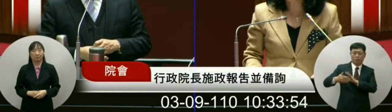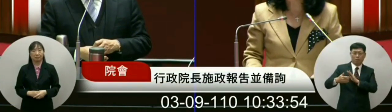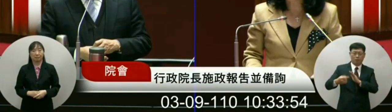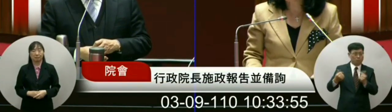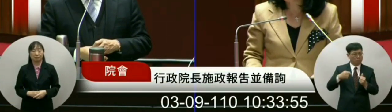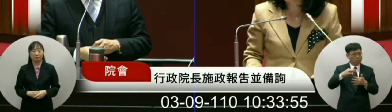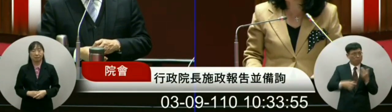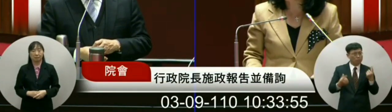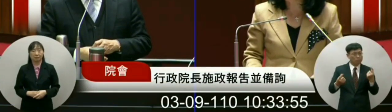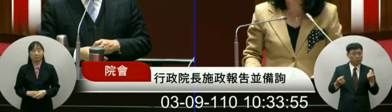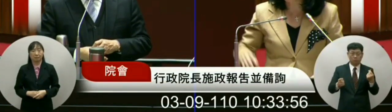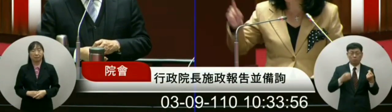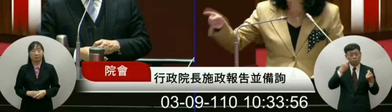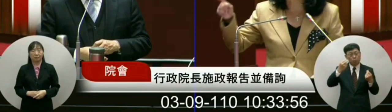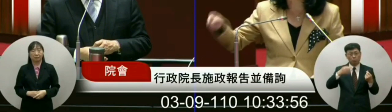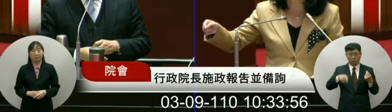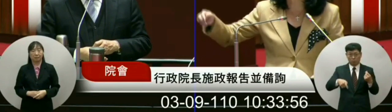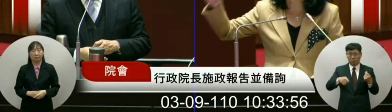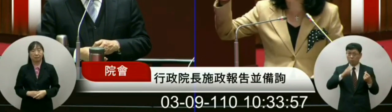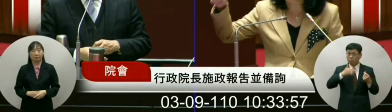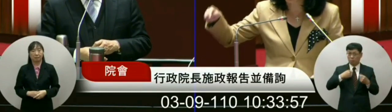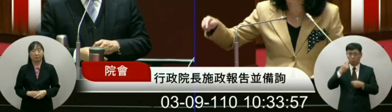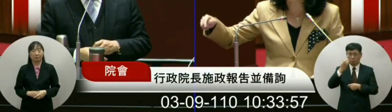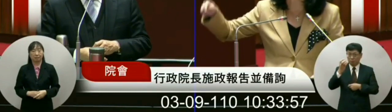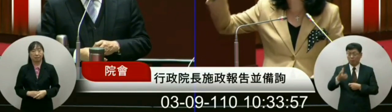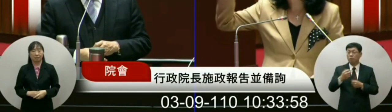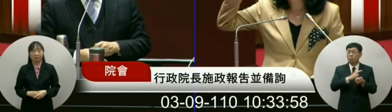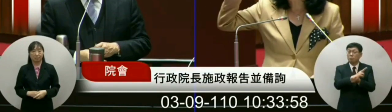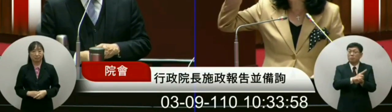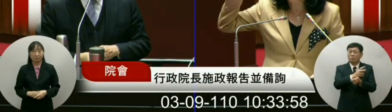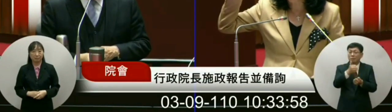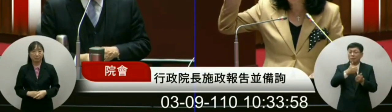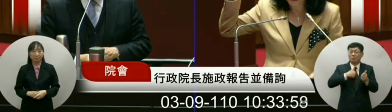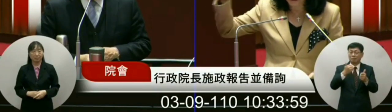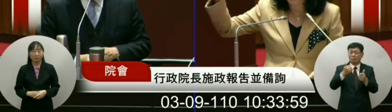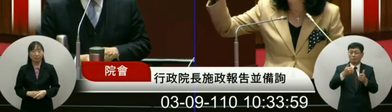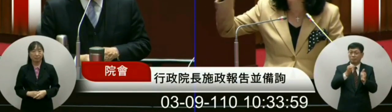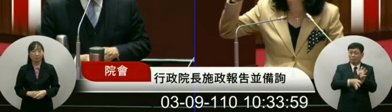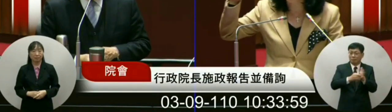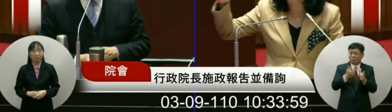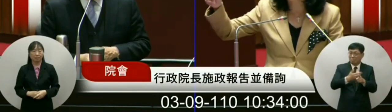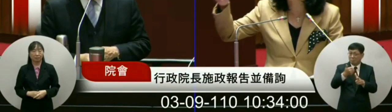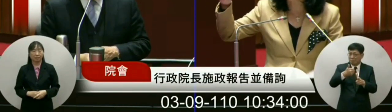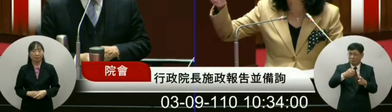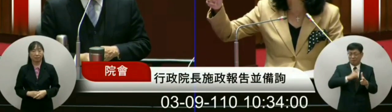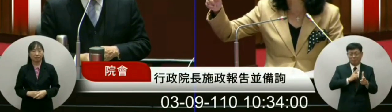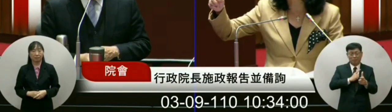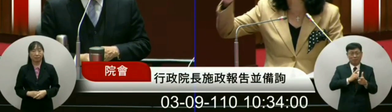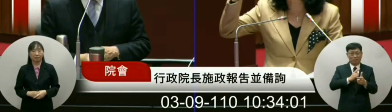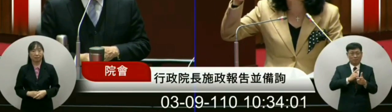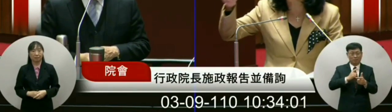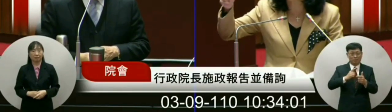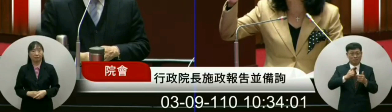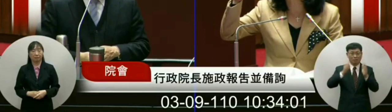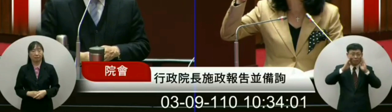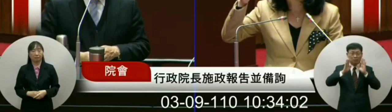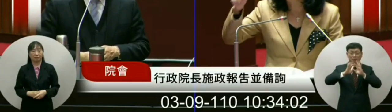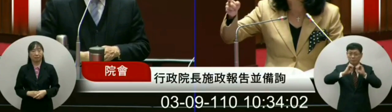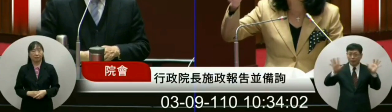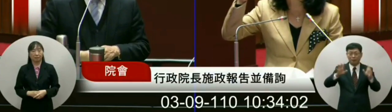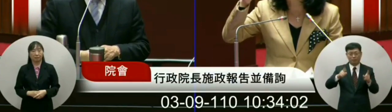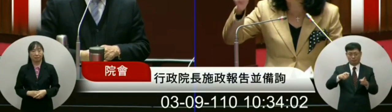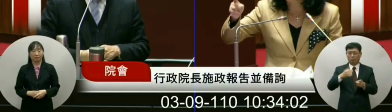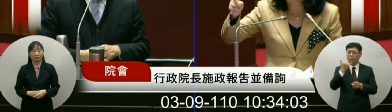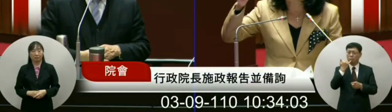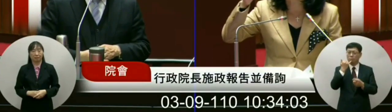度的话，那你觉得我们国人这个是不是就是林书豪他在他的脸书上面讲说，希望